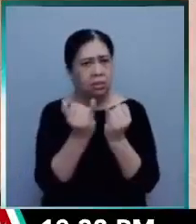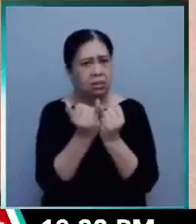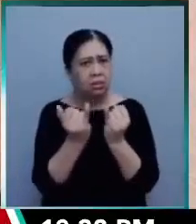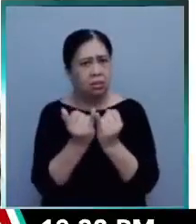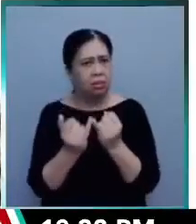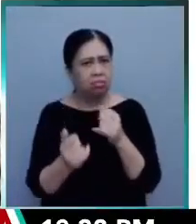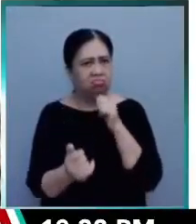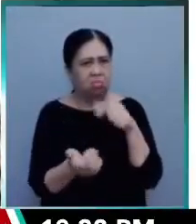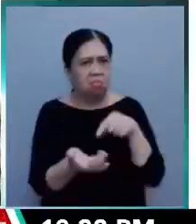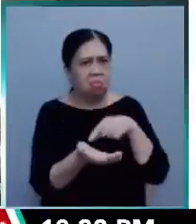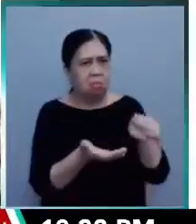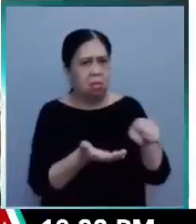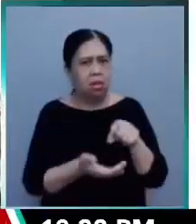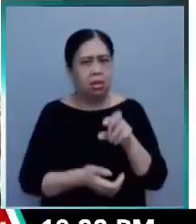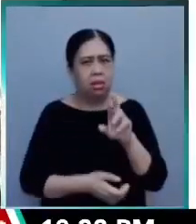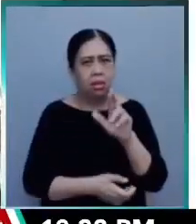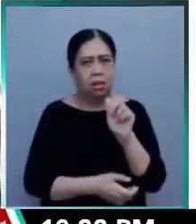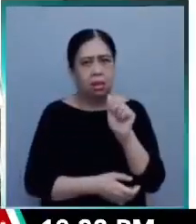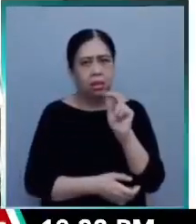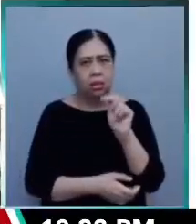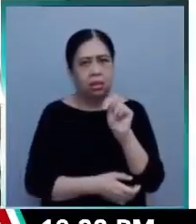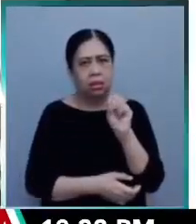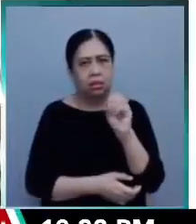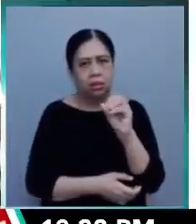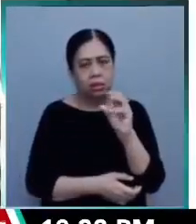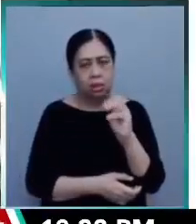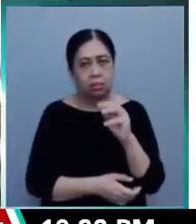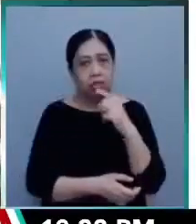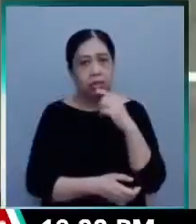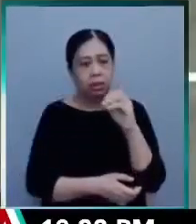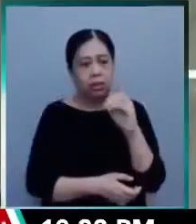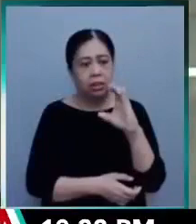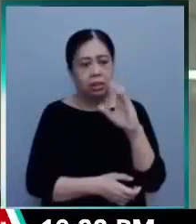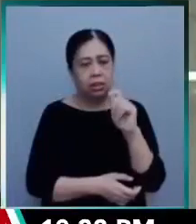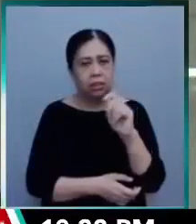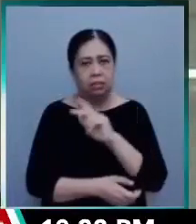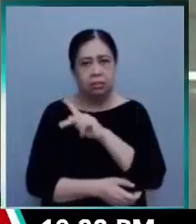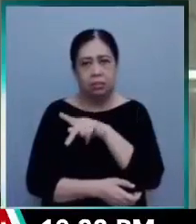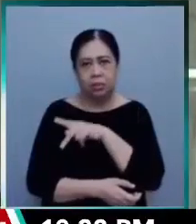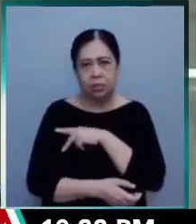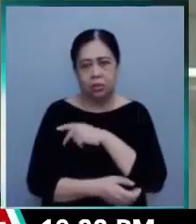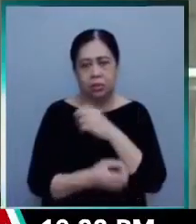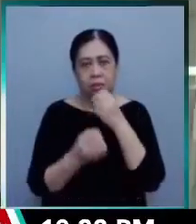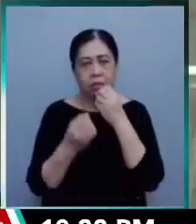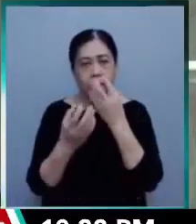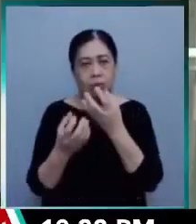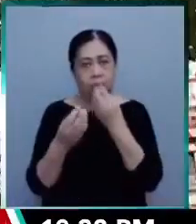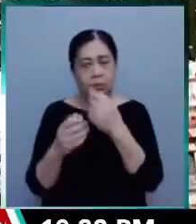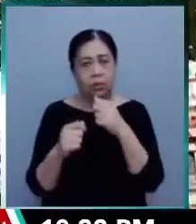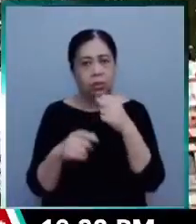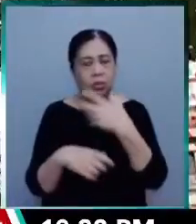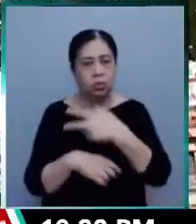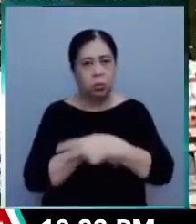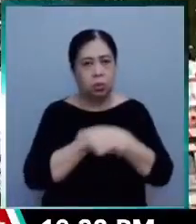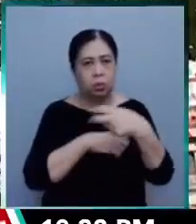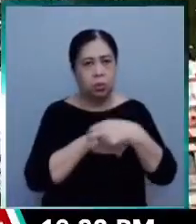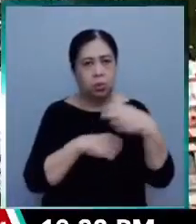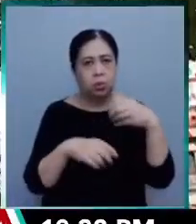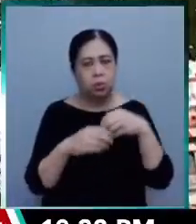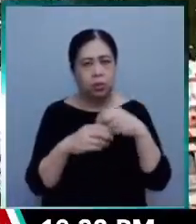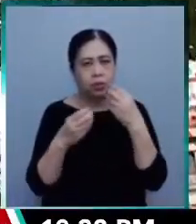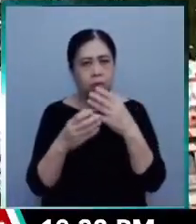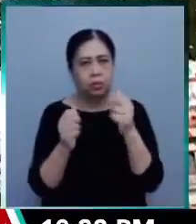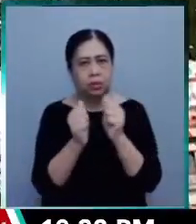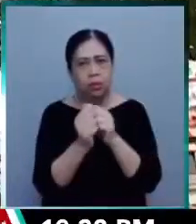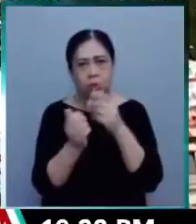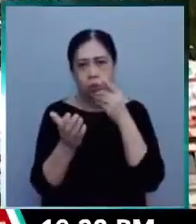ransom sabi ng dict personal na impormasyon ng mga empleyado ng Phil health ang nakuha gayon din ang ilang dokumento at work